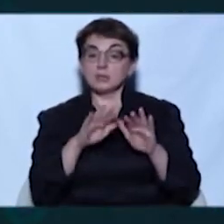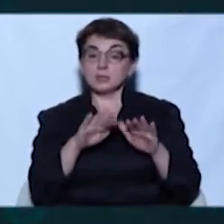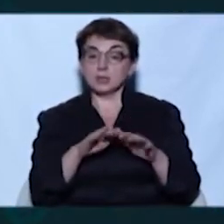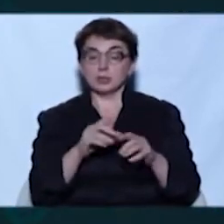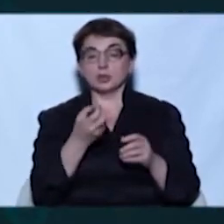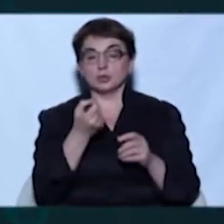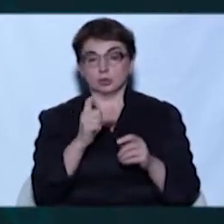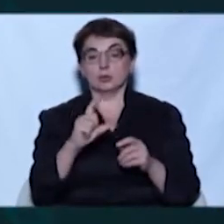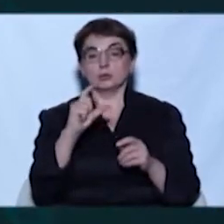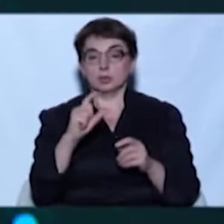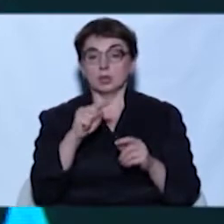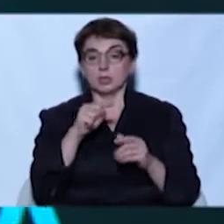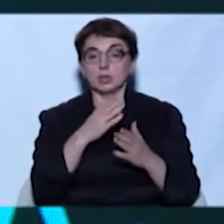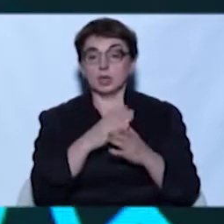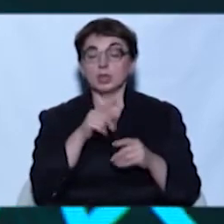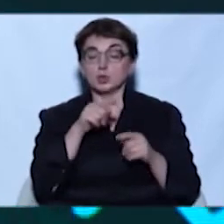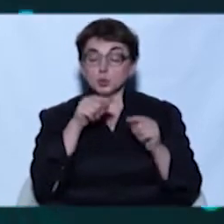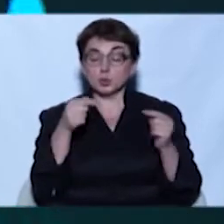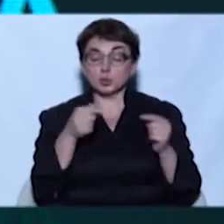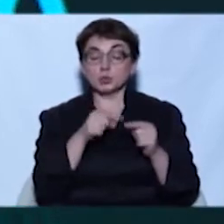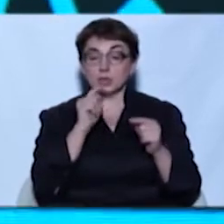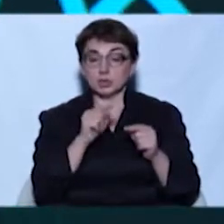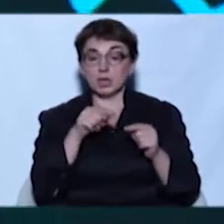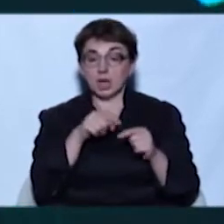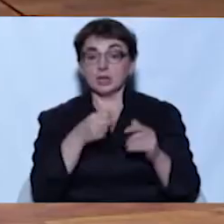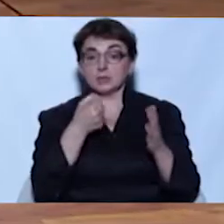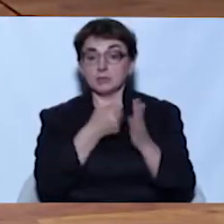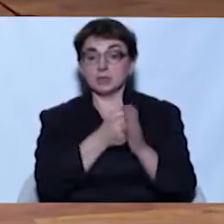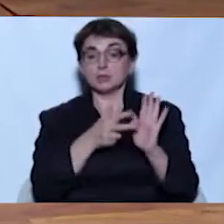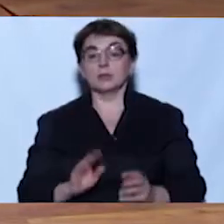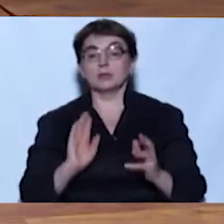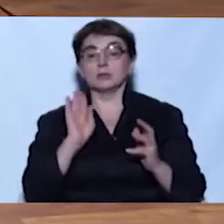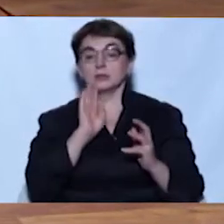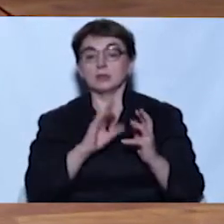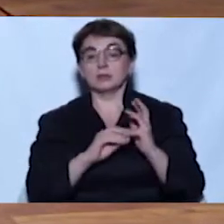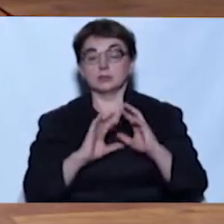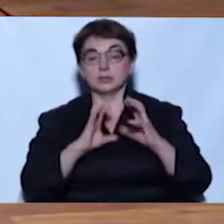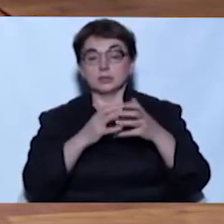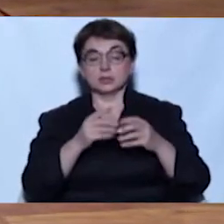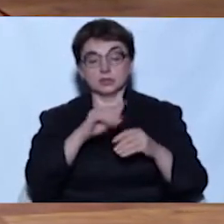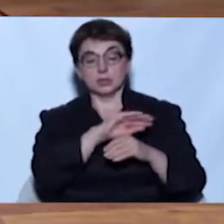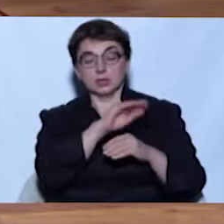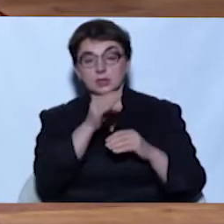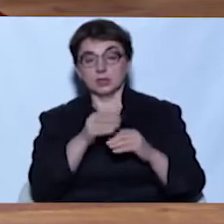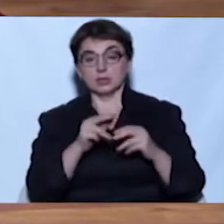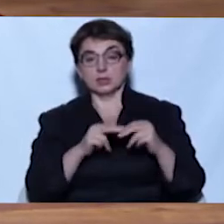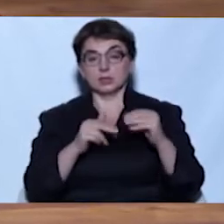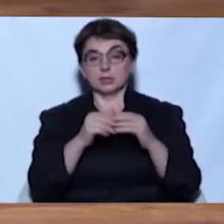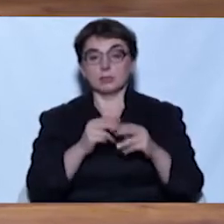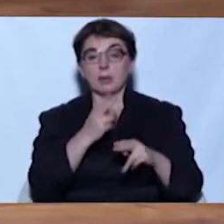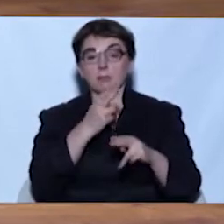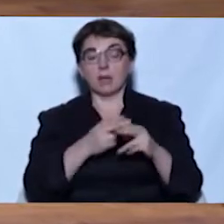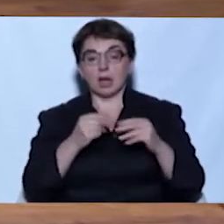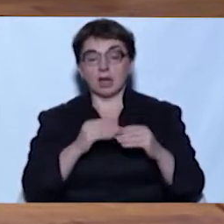და სწორედ იქ აღწევს იქ ის 80 კილომეტრიან სიგანეს. დედამიწის ქერქი შედგება მყარი